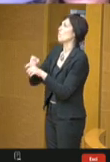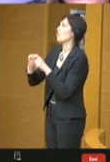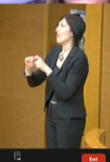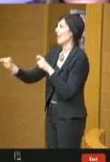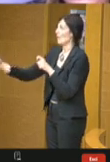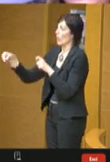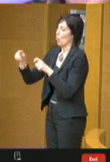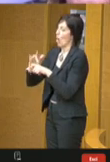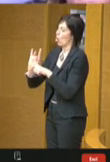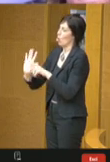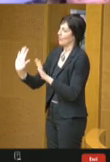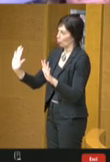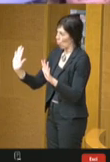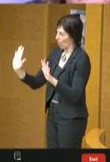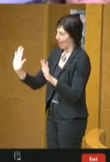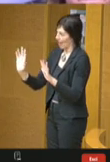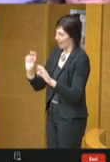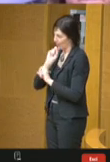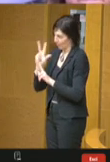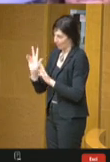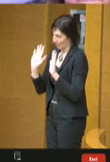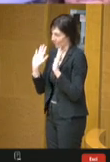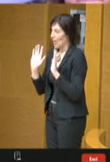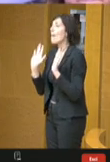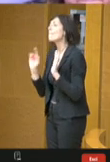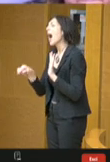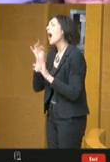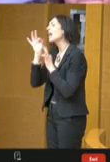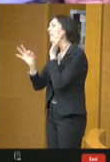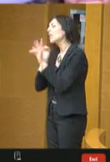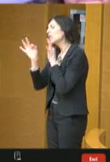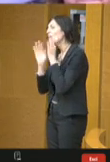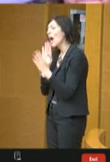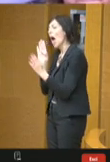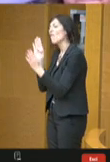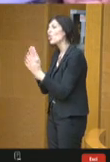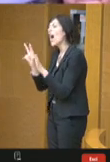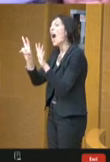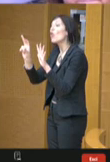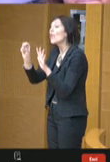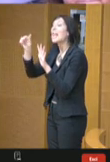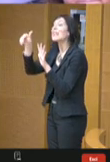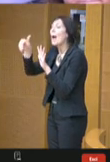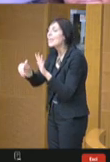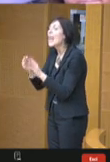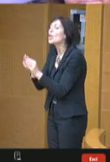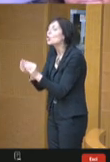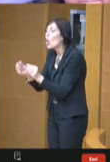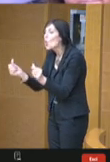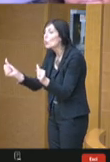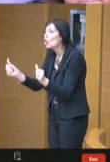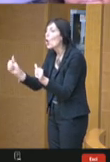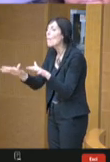questo lo specifico, ma significa affrontare 80.000 soluzioni di